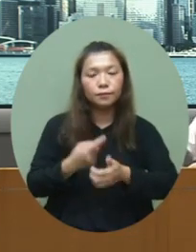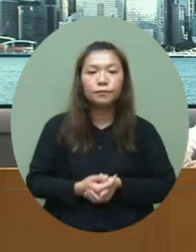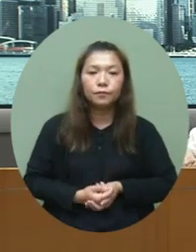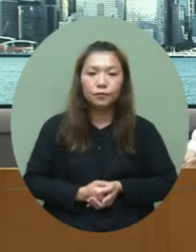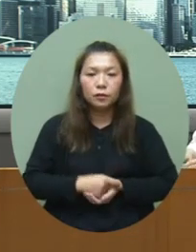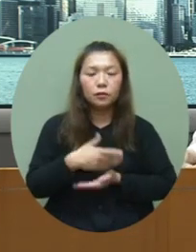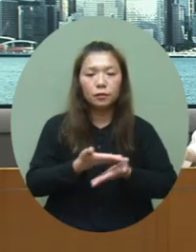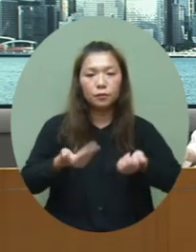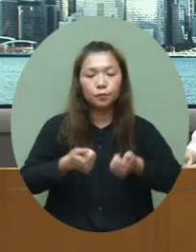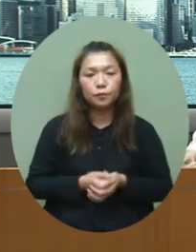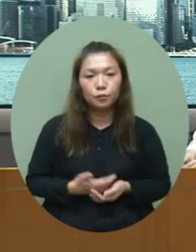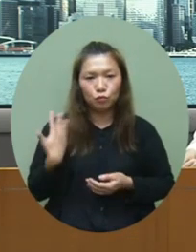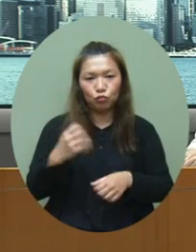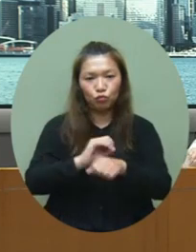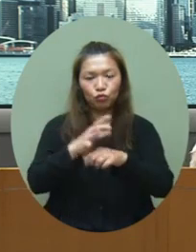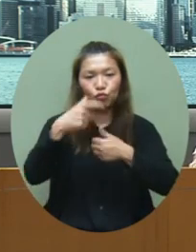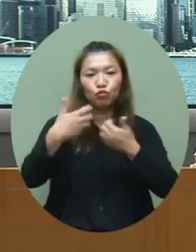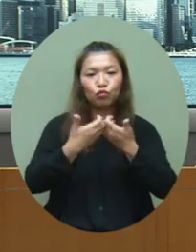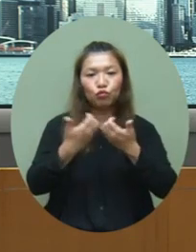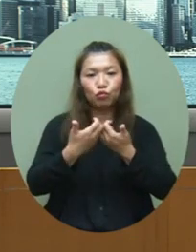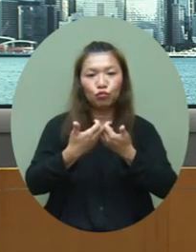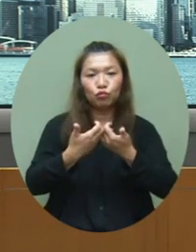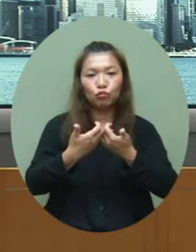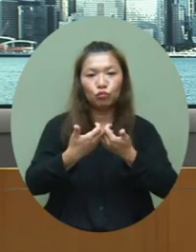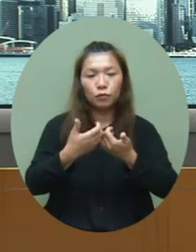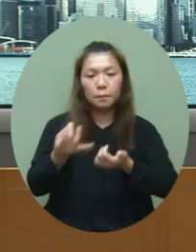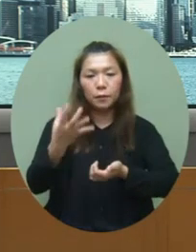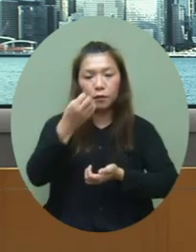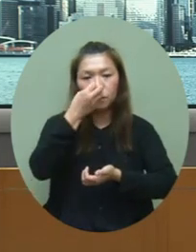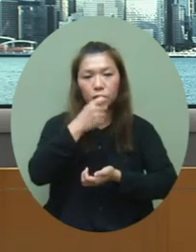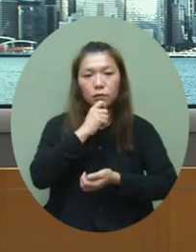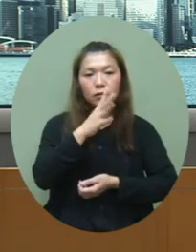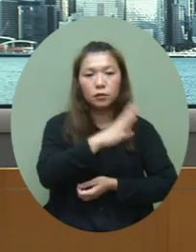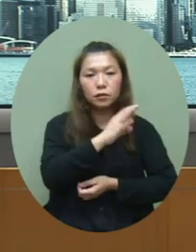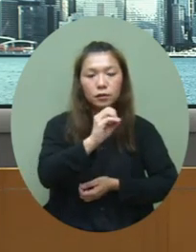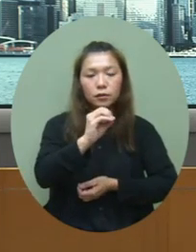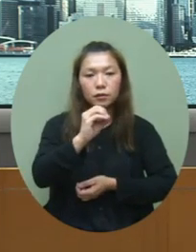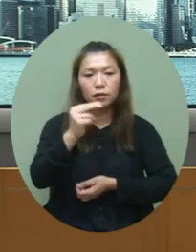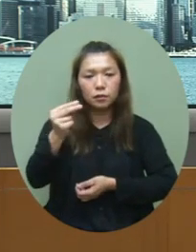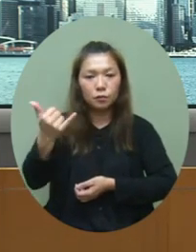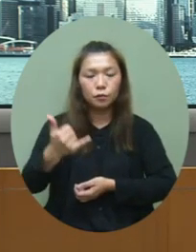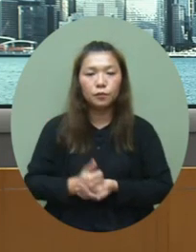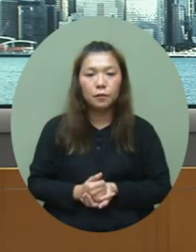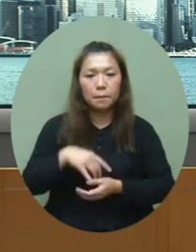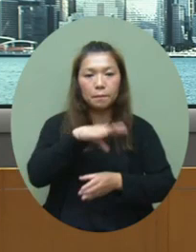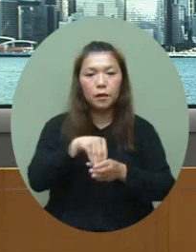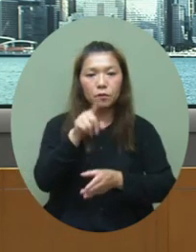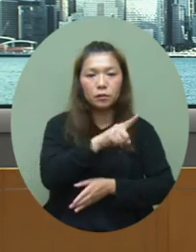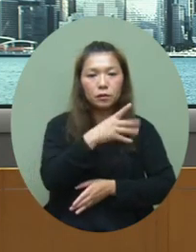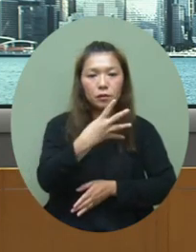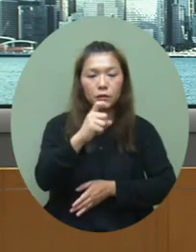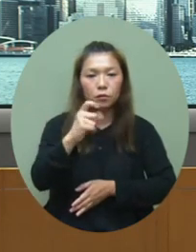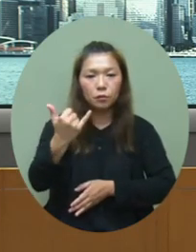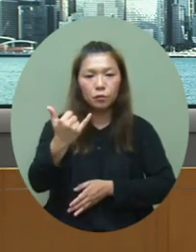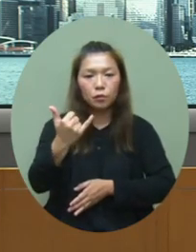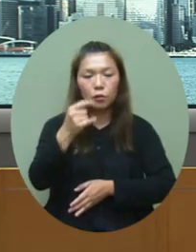好。我们昨天阳性的个案总数是本地的个案是4076宗，包括